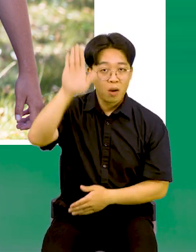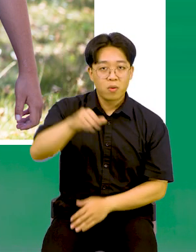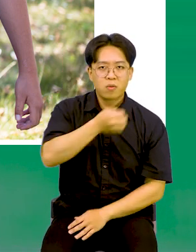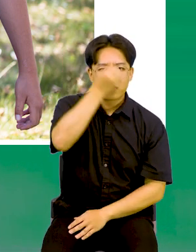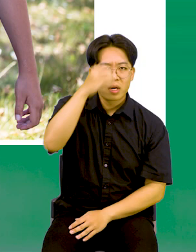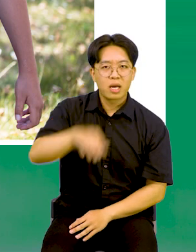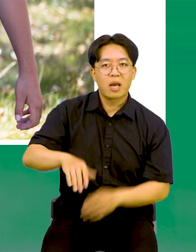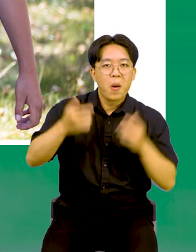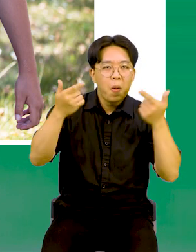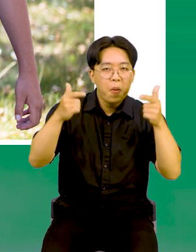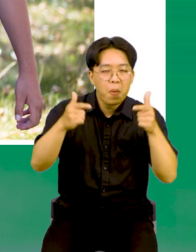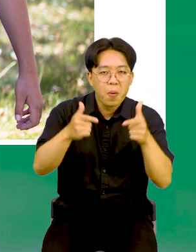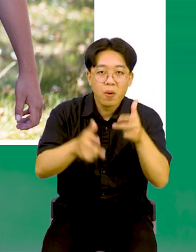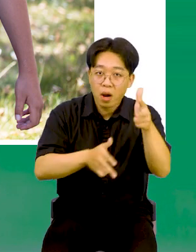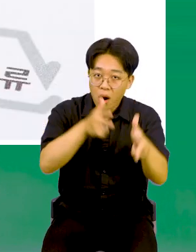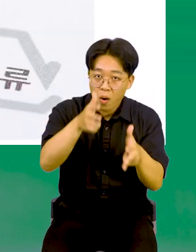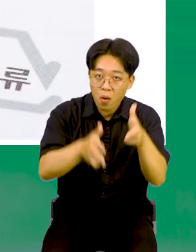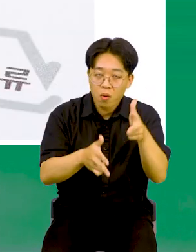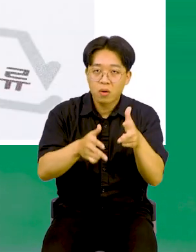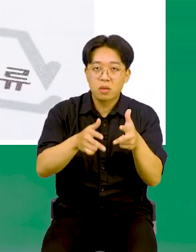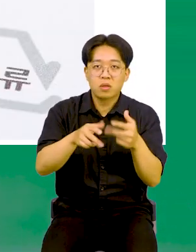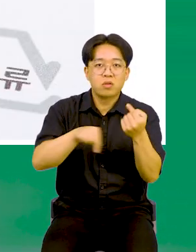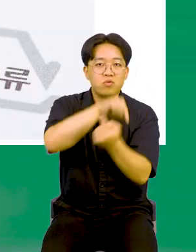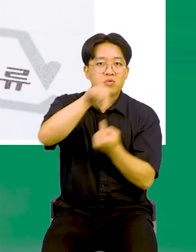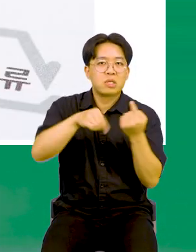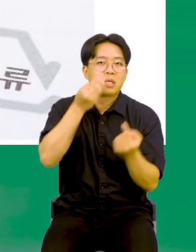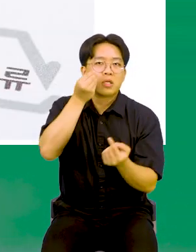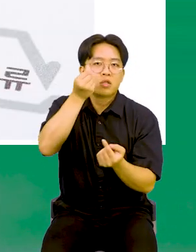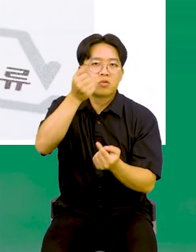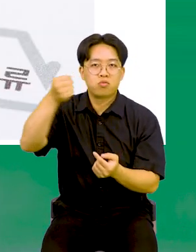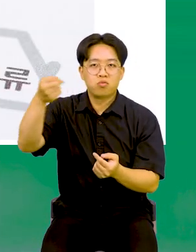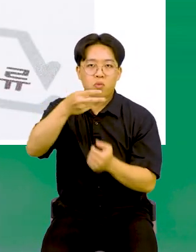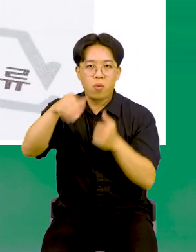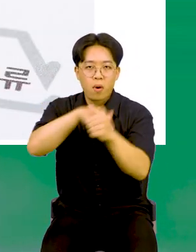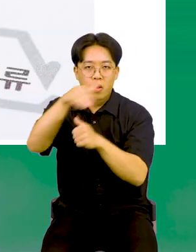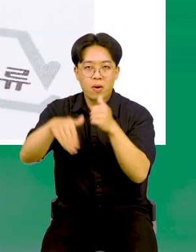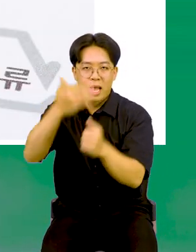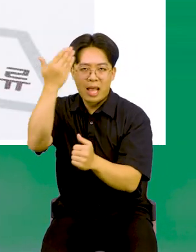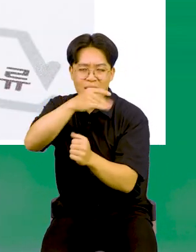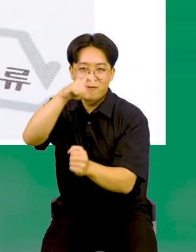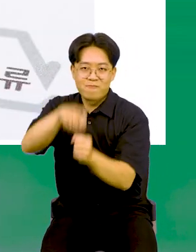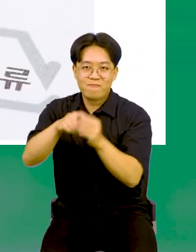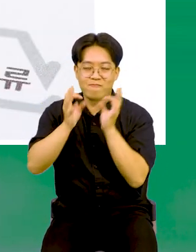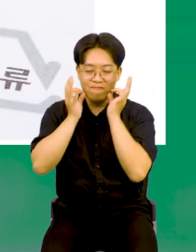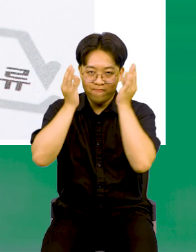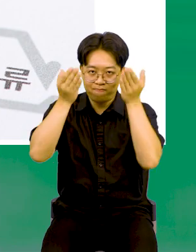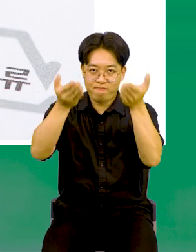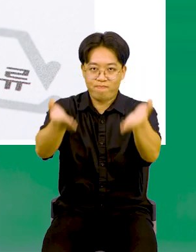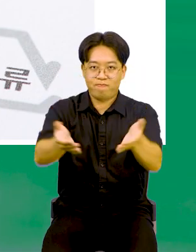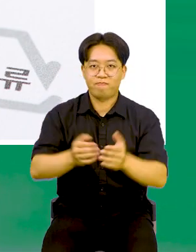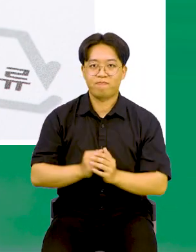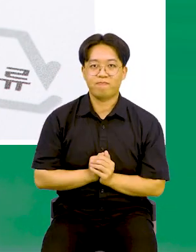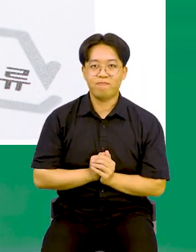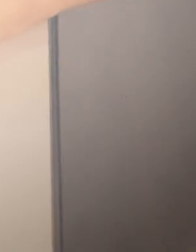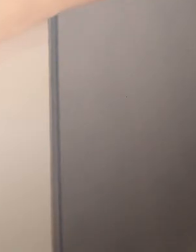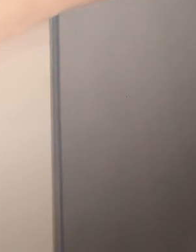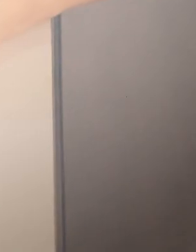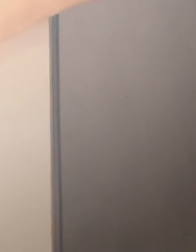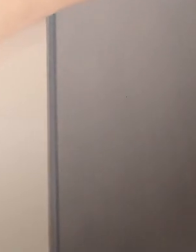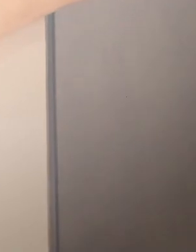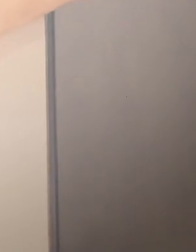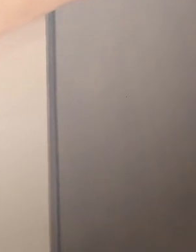있는 폐기물 저감 사업을 적극적으로 발굴하고 시행해서 자원순환에 계속 앞장서겠습니다.